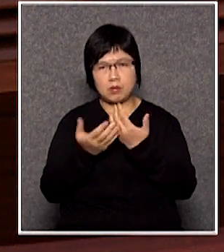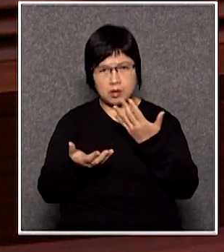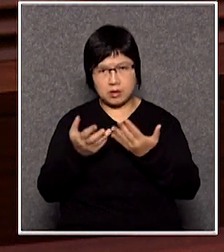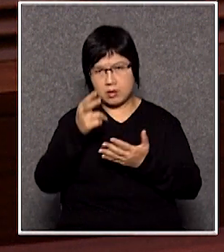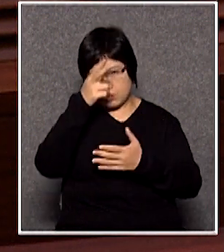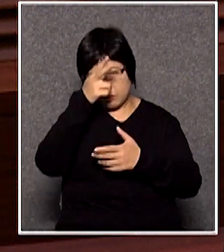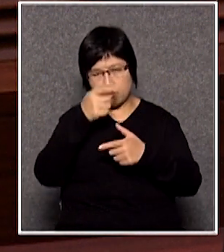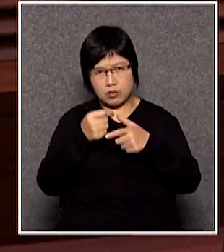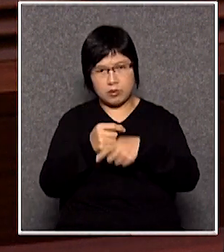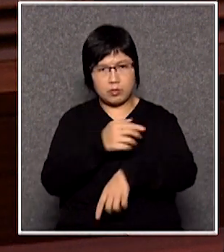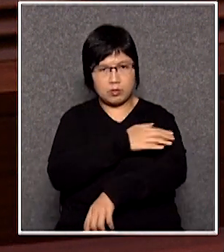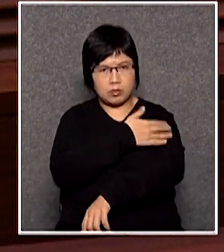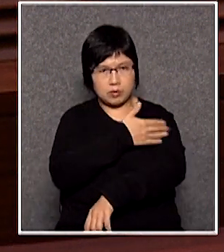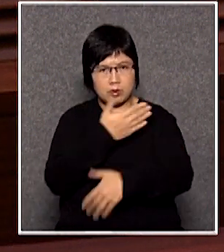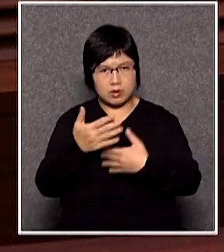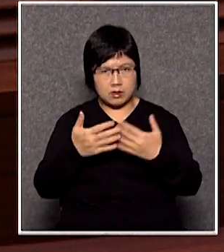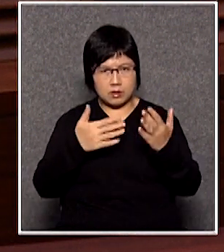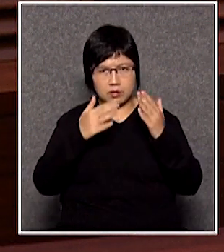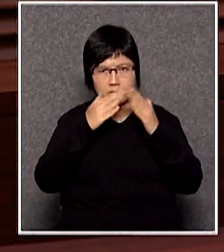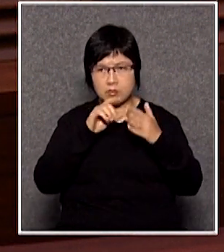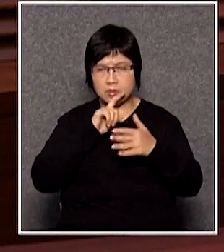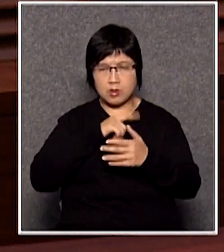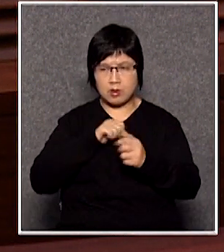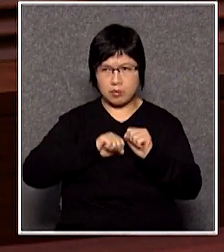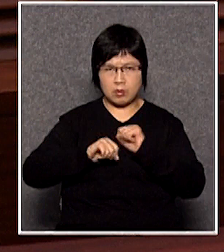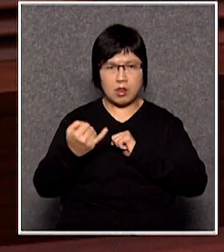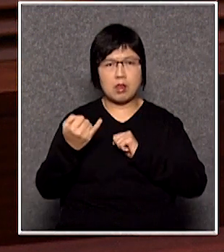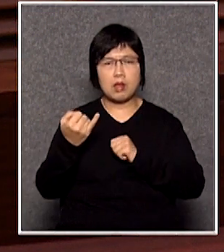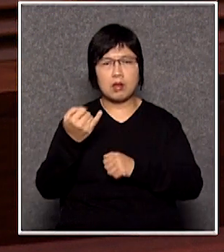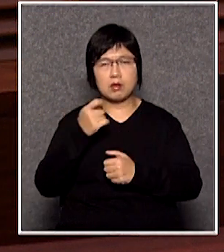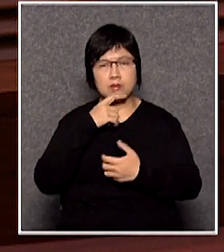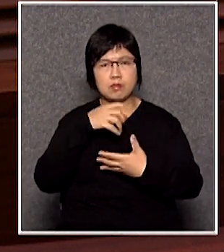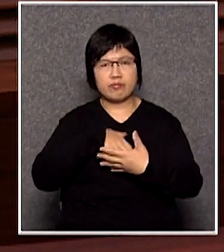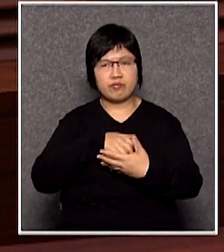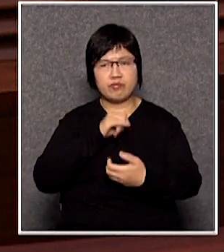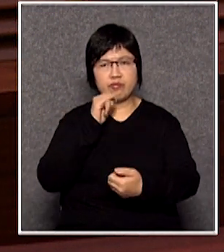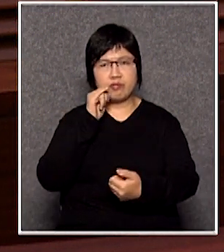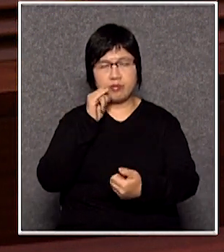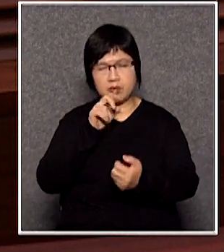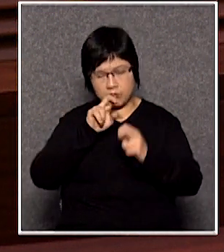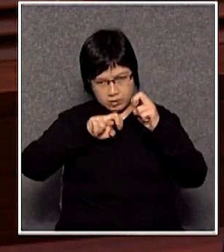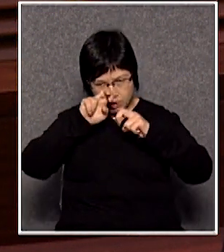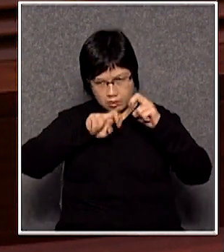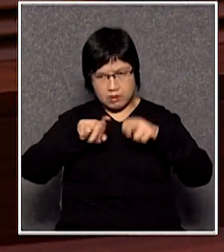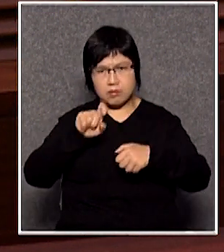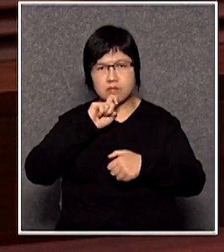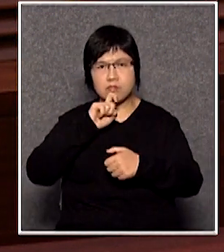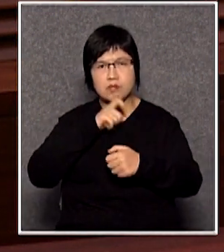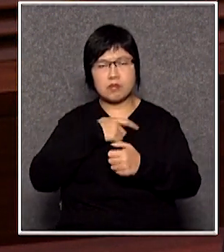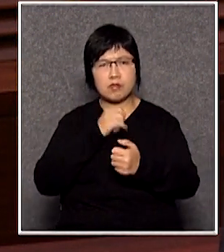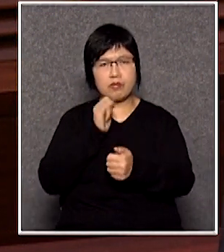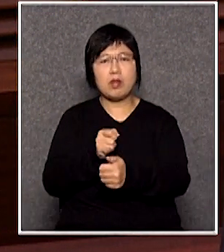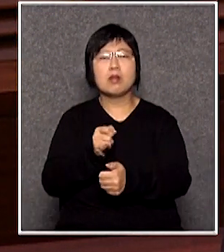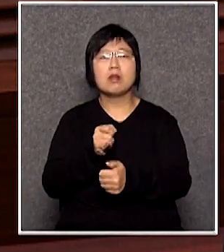事務局是作出，如果是有紀律的問題是會作出內部紀律的調查和有相應的懲處